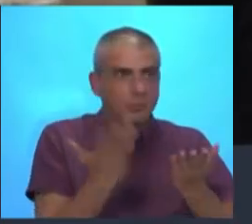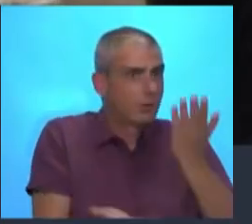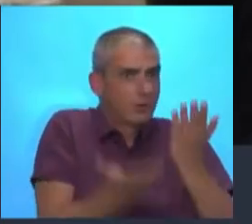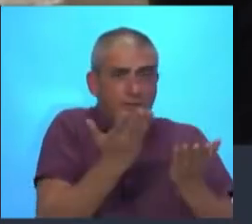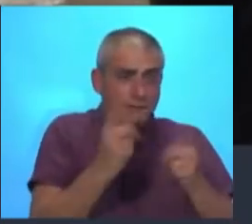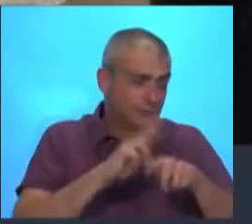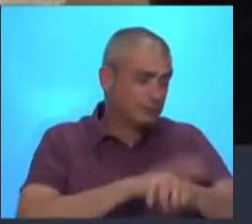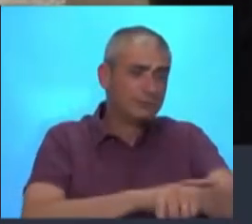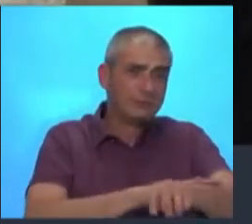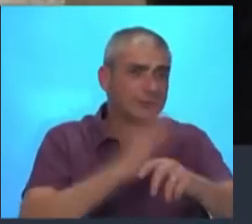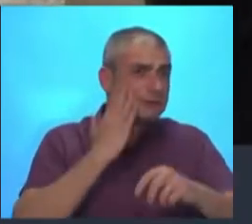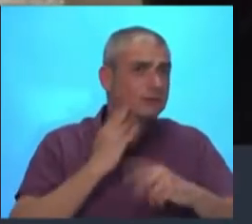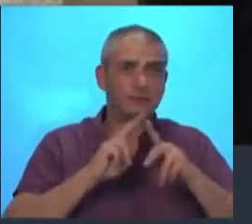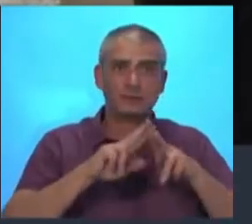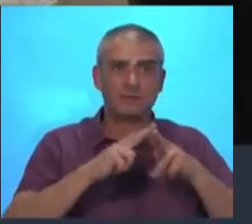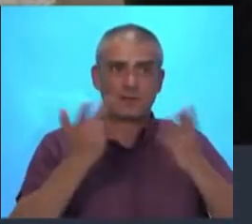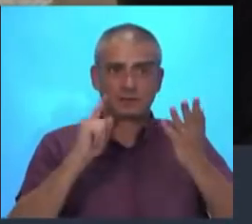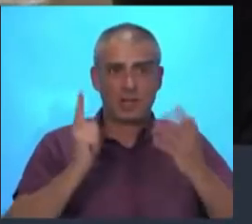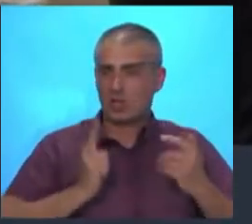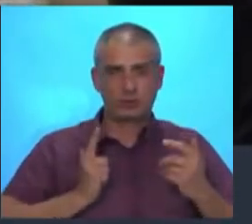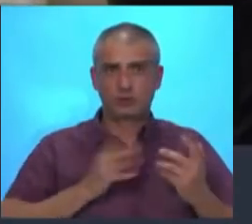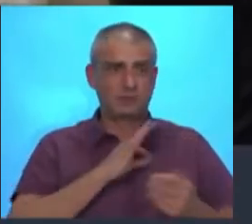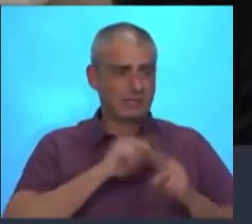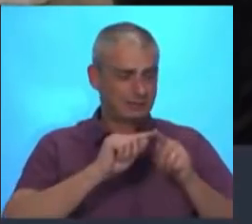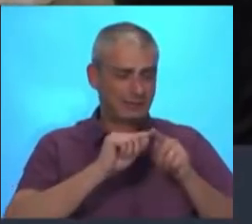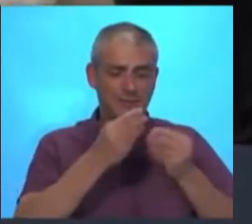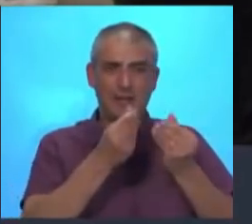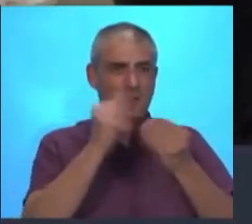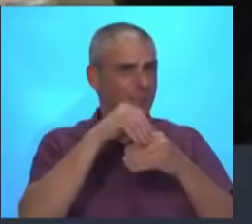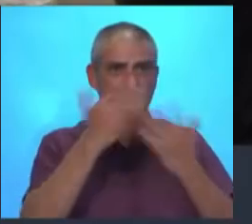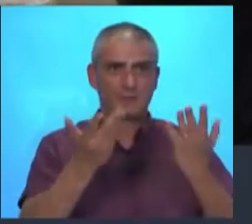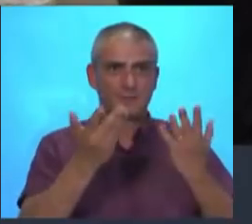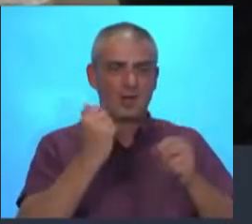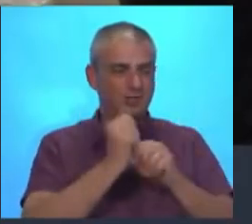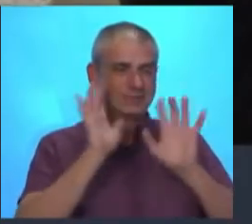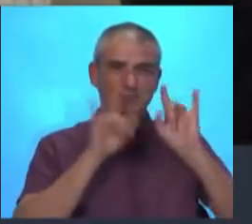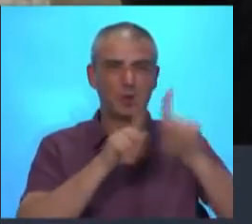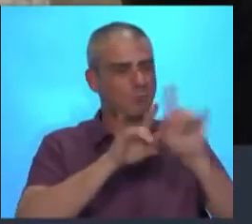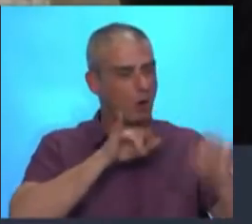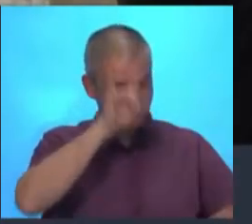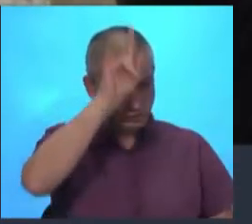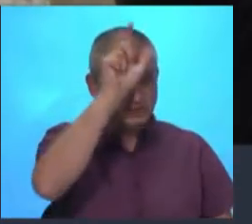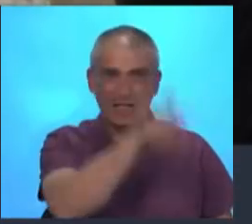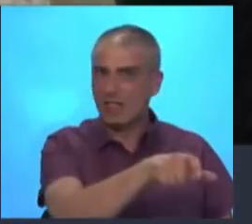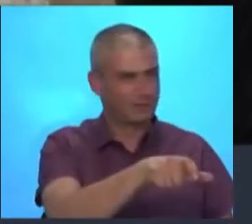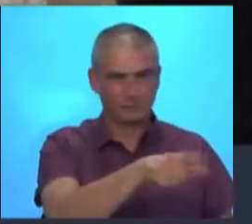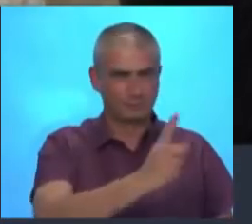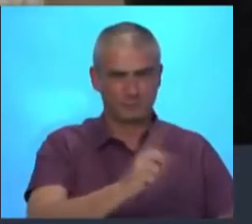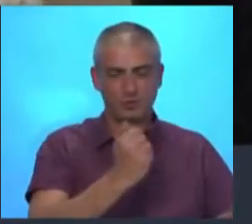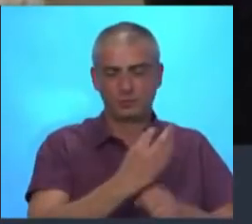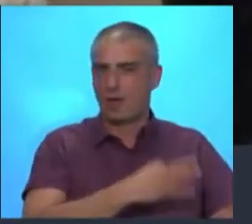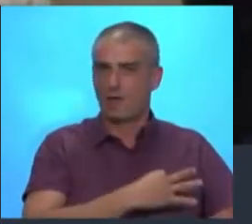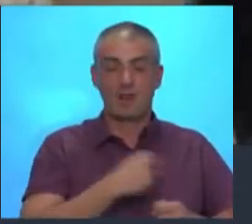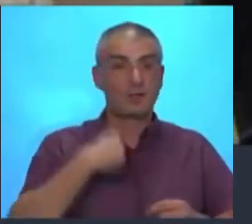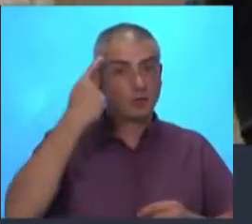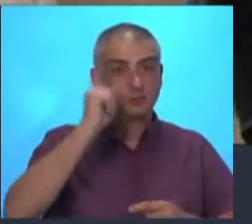וצבע אור, וצריך לזכור שצבע אור זה לא אישיות, זה פיגמנטים. הדה-הומניזציה שעושים להם זה פשוט עוול גדול מאוד, וההפך, אני חושבת